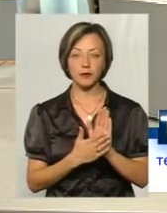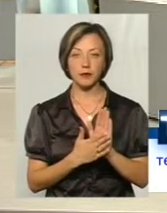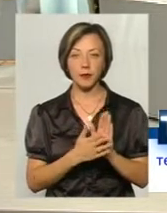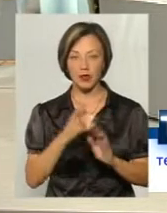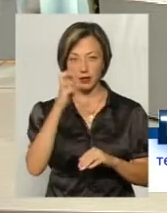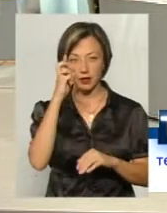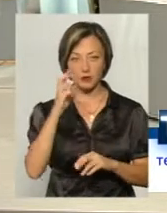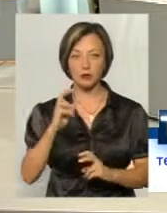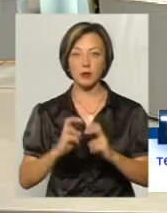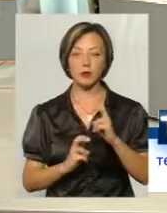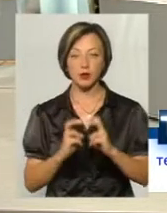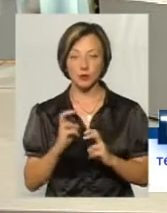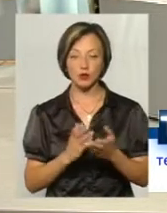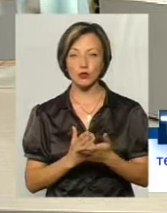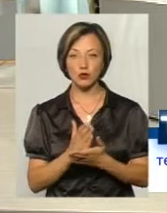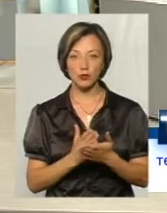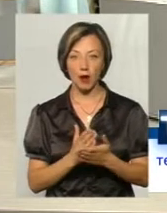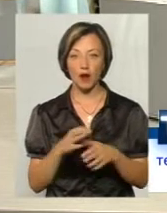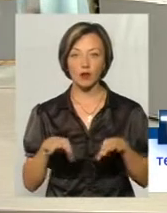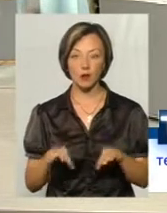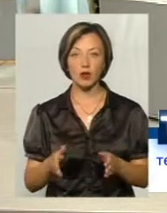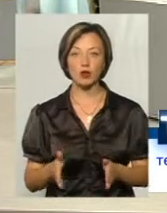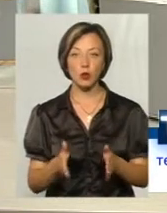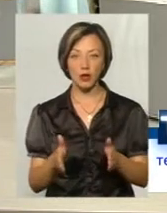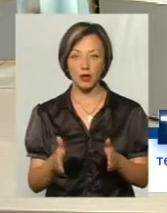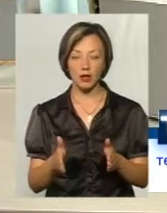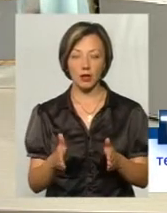державним підприємством Служби автомобільних доріг,